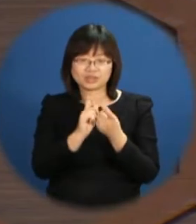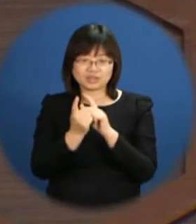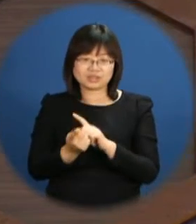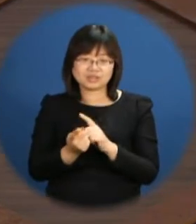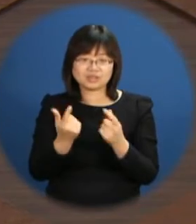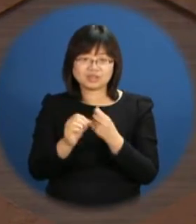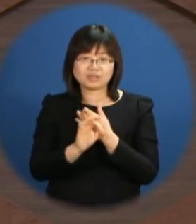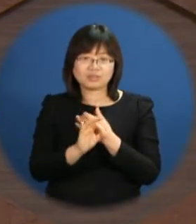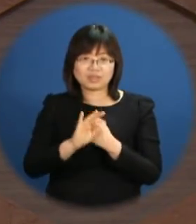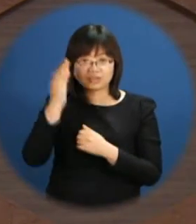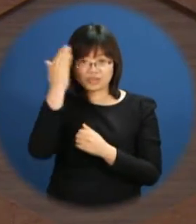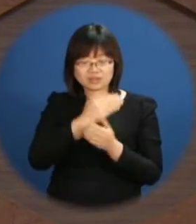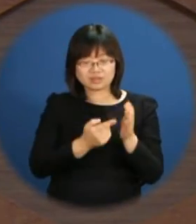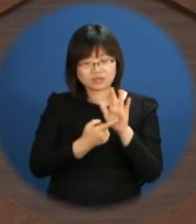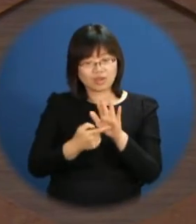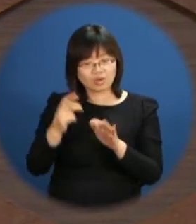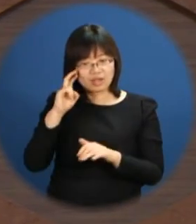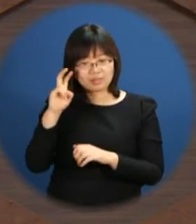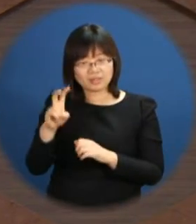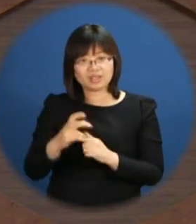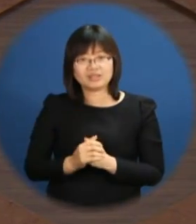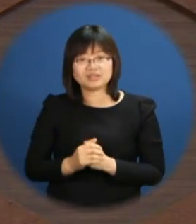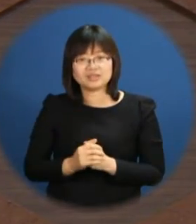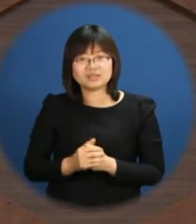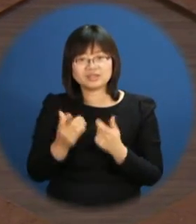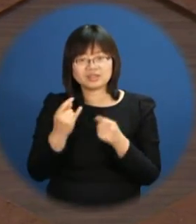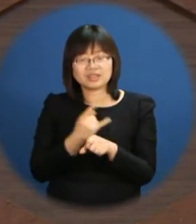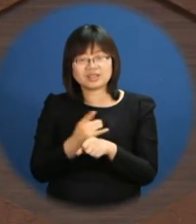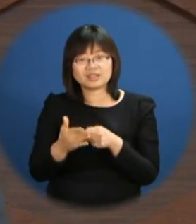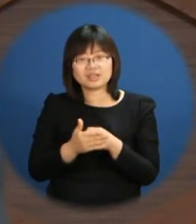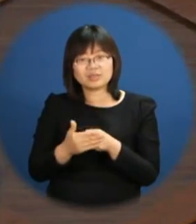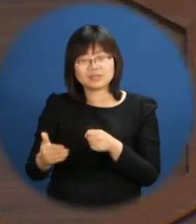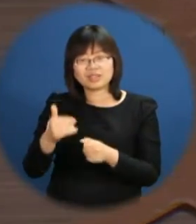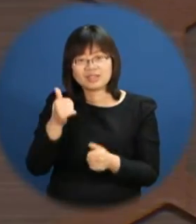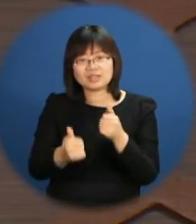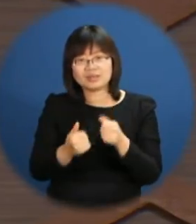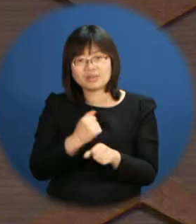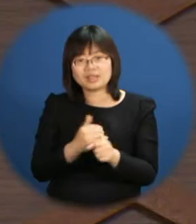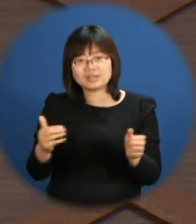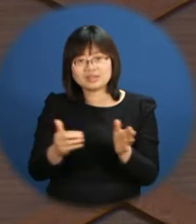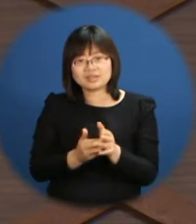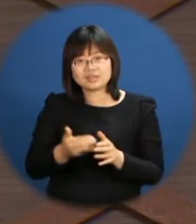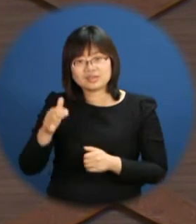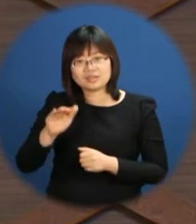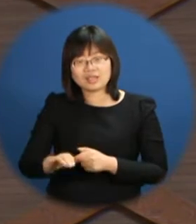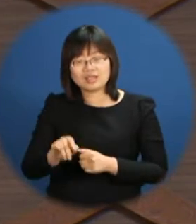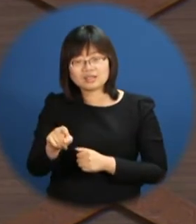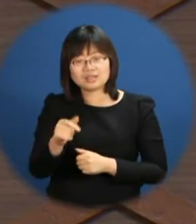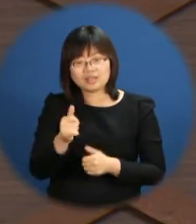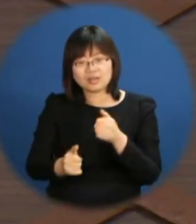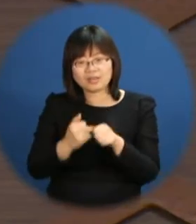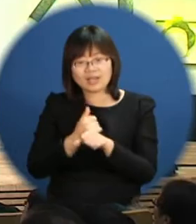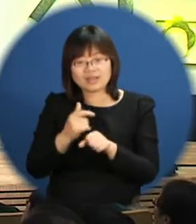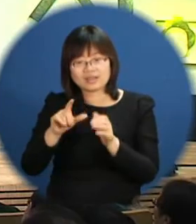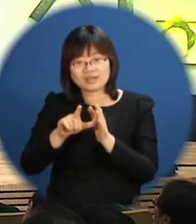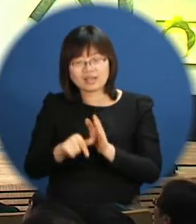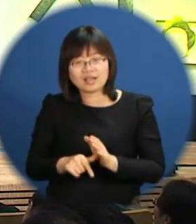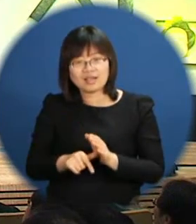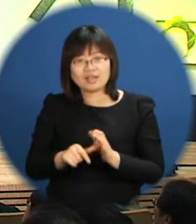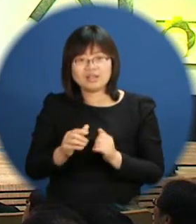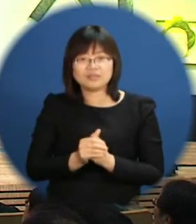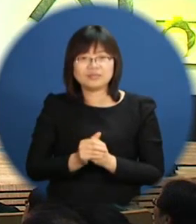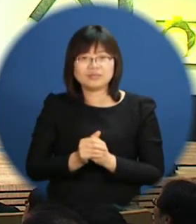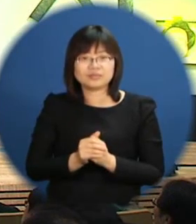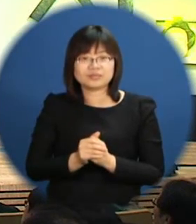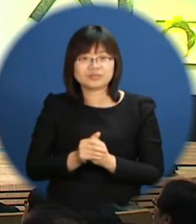그러면 깨끗이 나오지 않겠느냐 그렇게 해서 그 실험을 했는데요 그 실험을 할 때 이제 개 본디